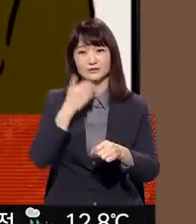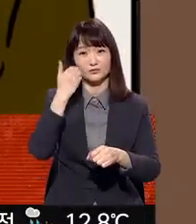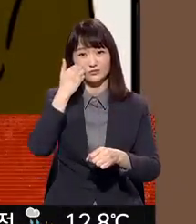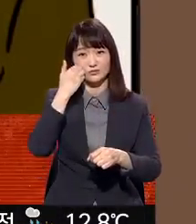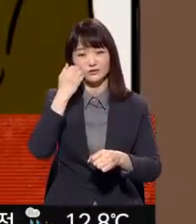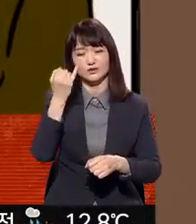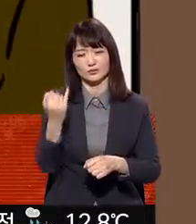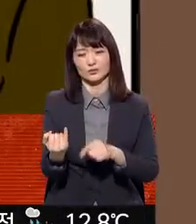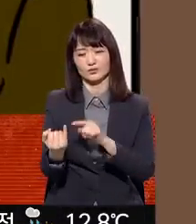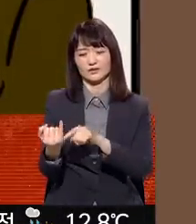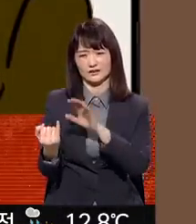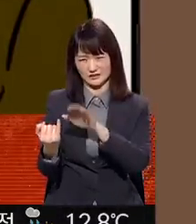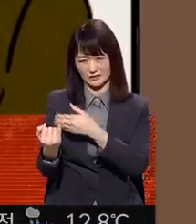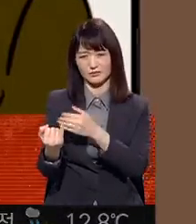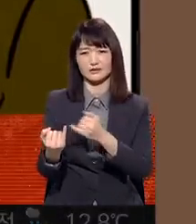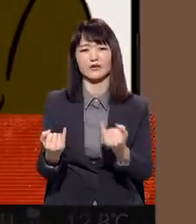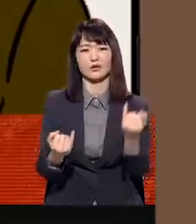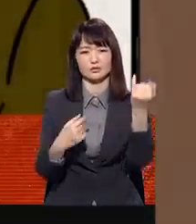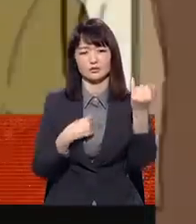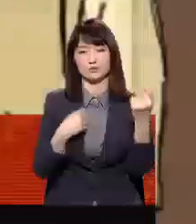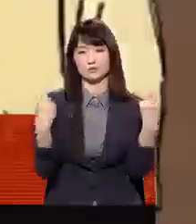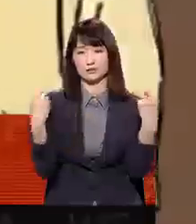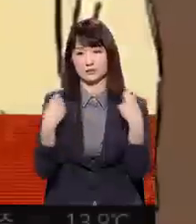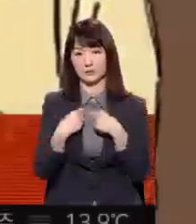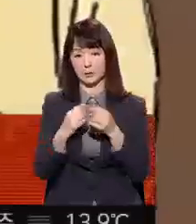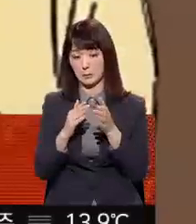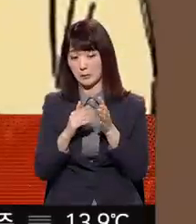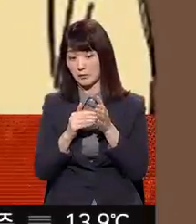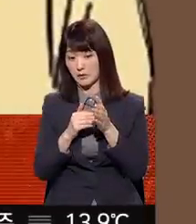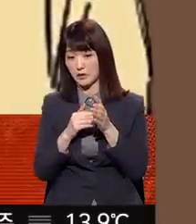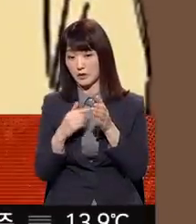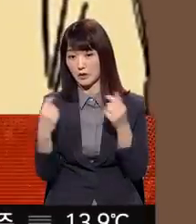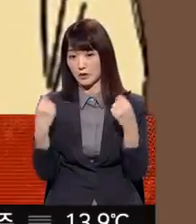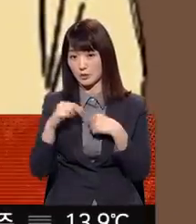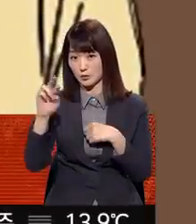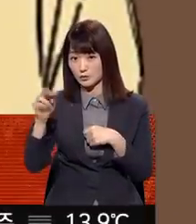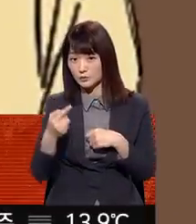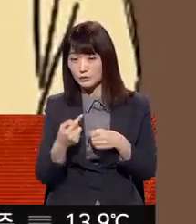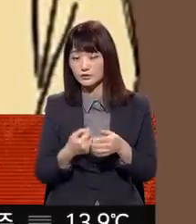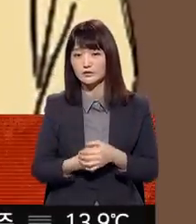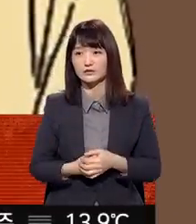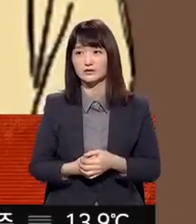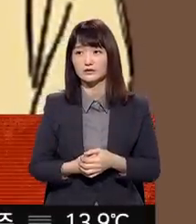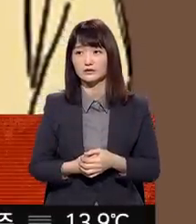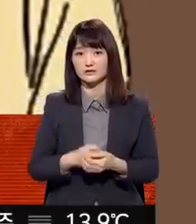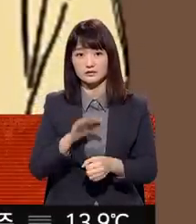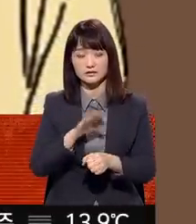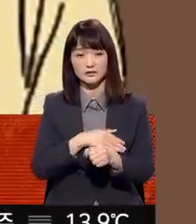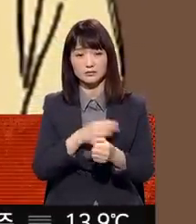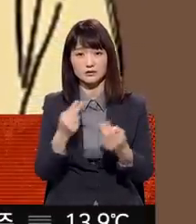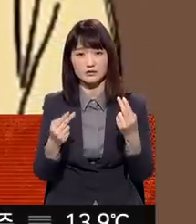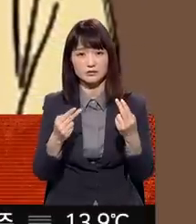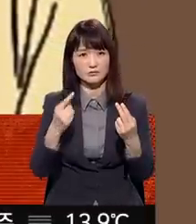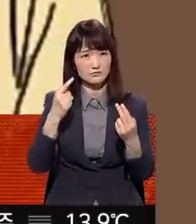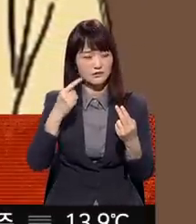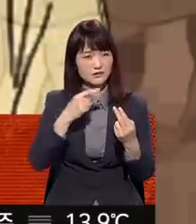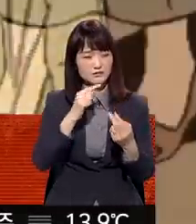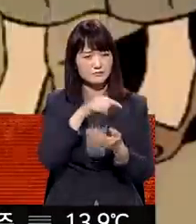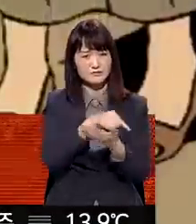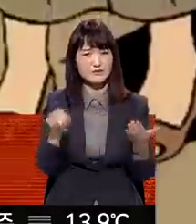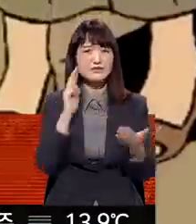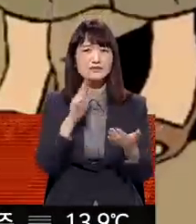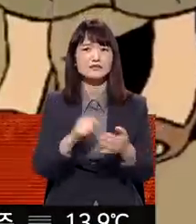한 거죠. 언니 옷을 입고 갔으니까. 근데 그 잘못에 비해서 돌아오는 대가가 컸던 것 같아요. 특히 머리끄댕이를